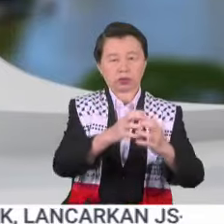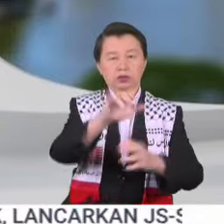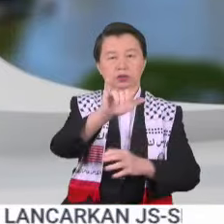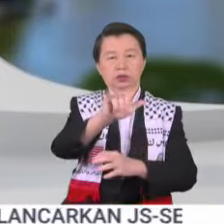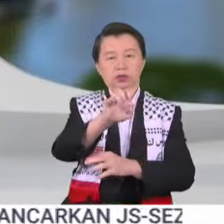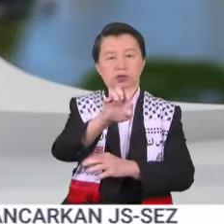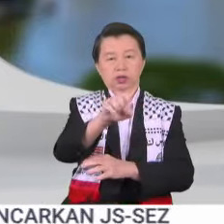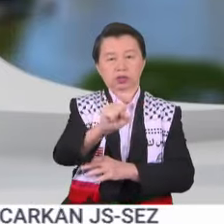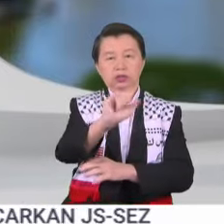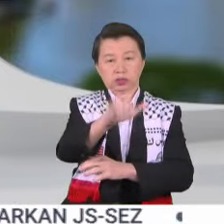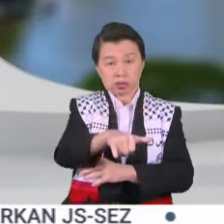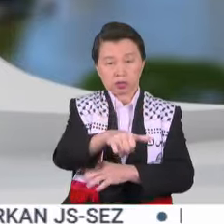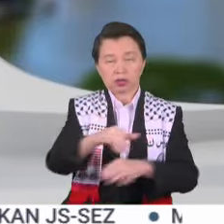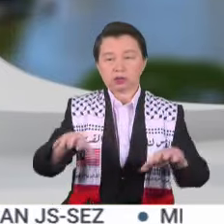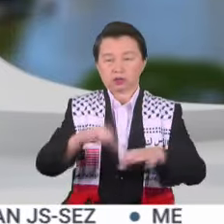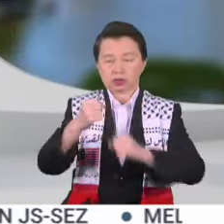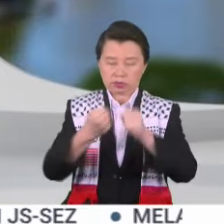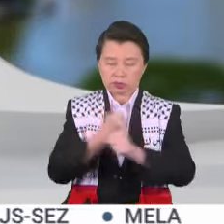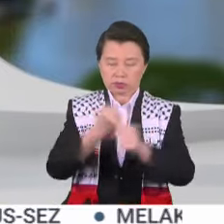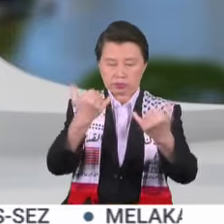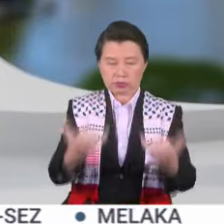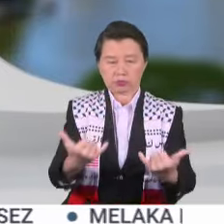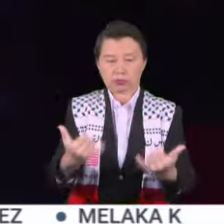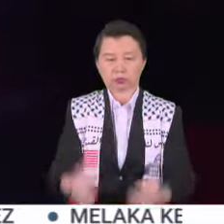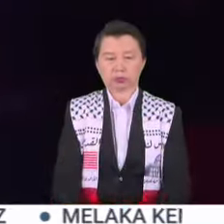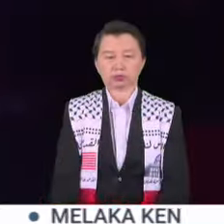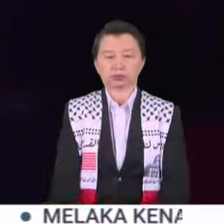YES yang dilaksanakan tahun ini.